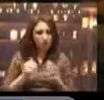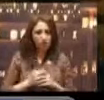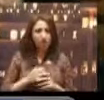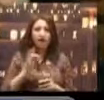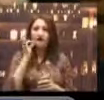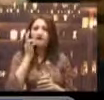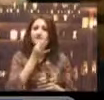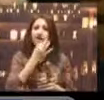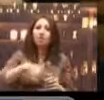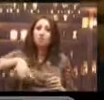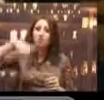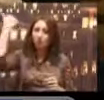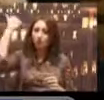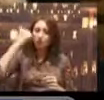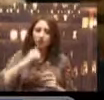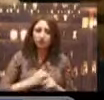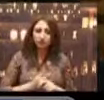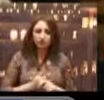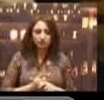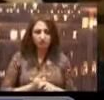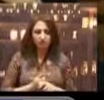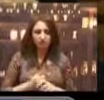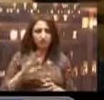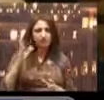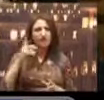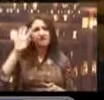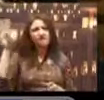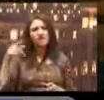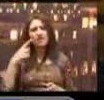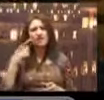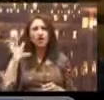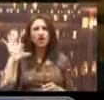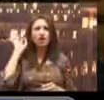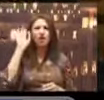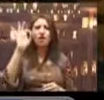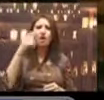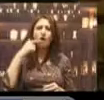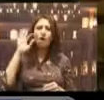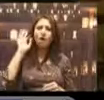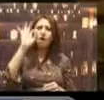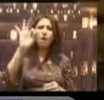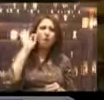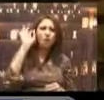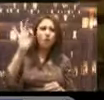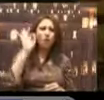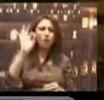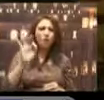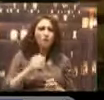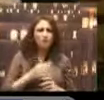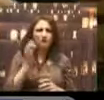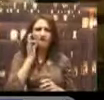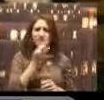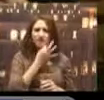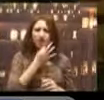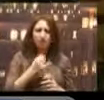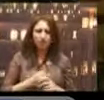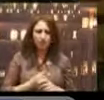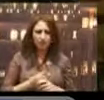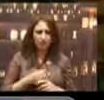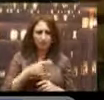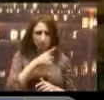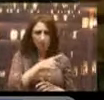نجح. صحيح حصل اختلاف عليه وحصل هجوم حكومي جدا على الفيلم دوت، معرفش هل انت اصابك رذاذ من